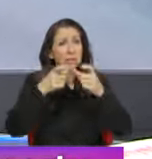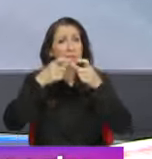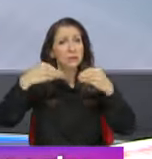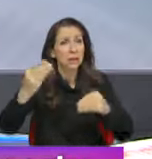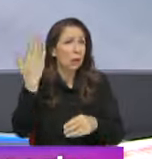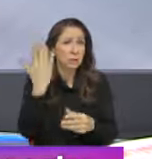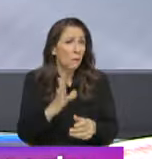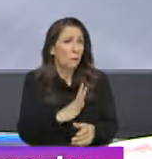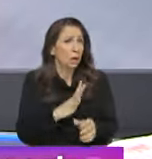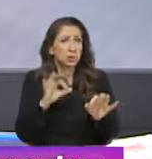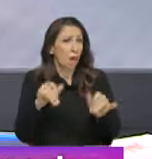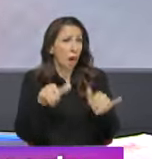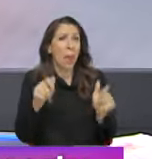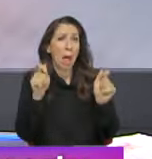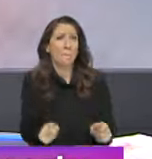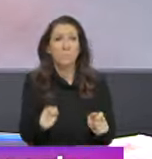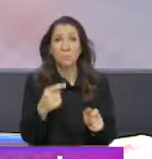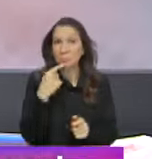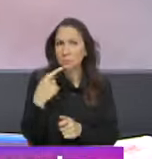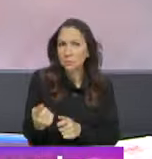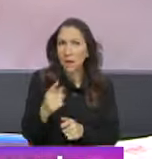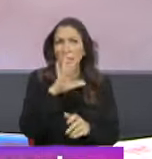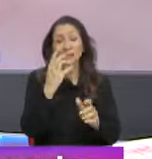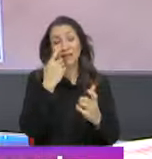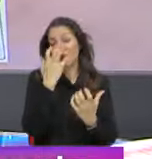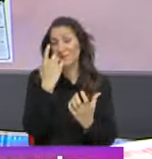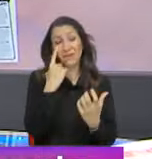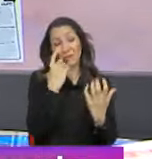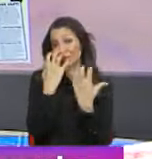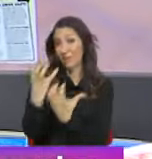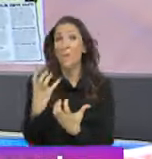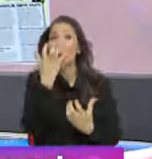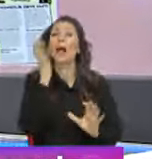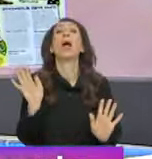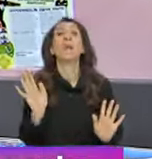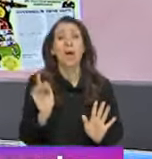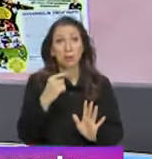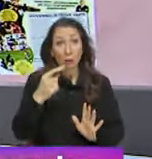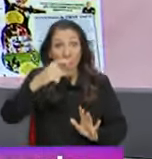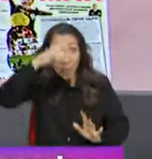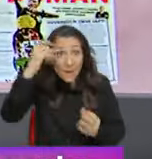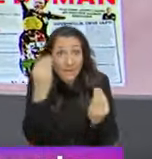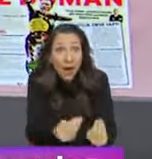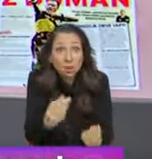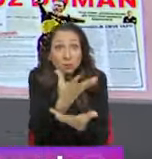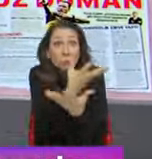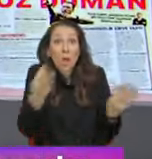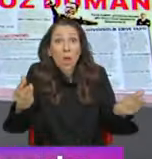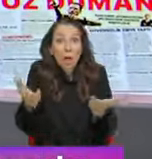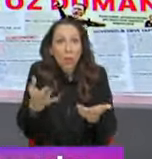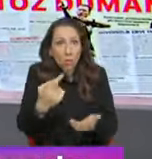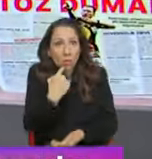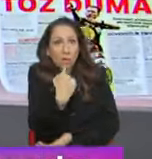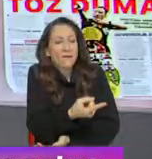hanızu E siz de her şeyi devletten beklemeyin dedi bu ülke için emek vermiş olan milyonlara bu